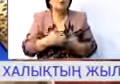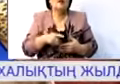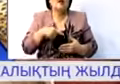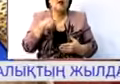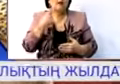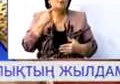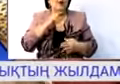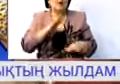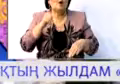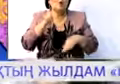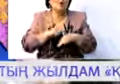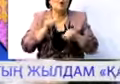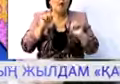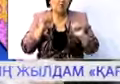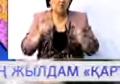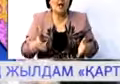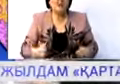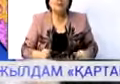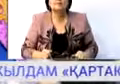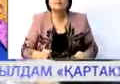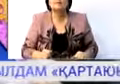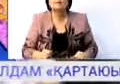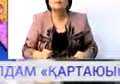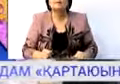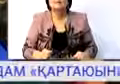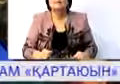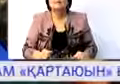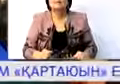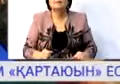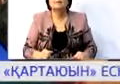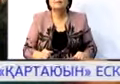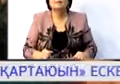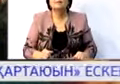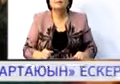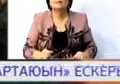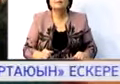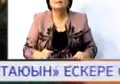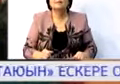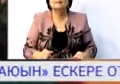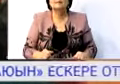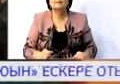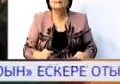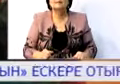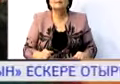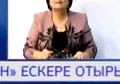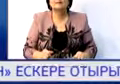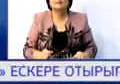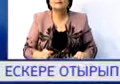айтпай-ақ ұғуға болады. Айнұр Тұңшыбаева, Бөгенбай Абасилов, Төреған Қожа Ахметов, Қызылорда телеарнасы, Қазалы